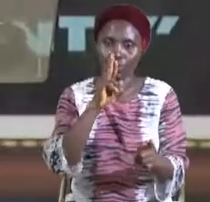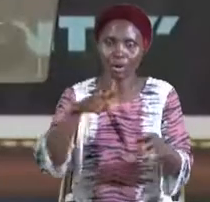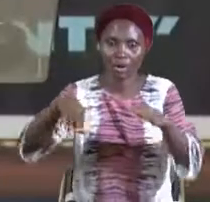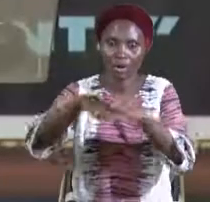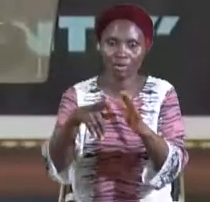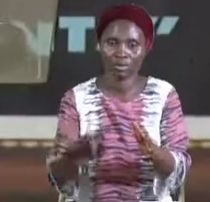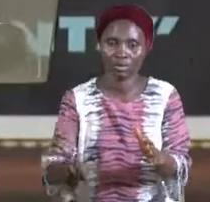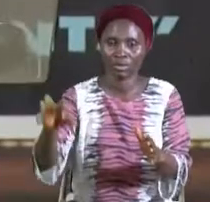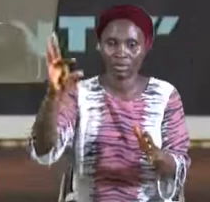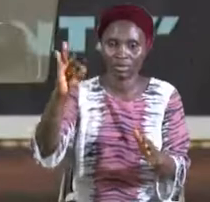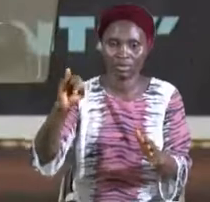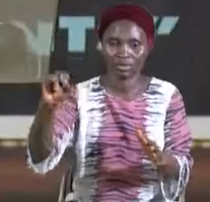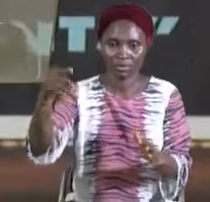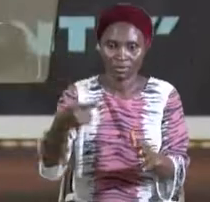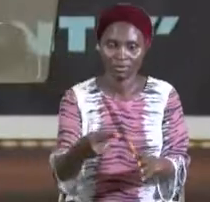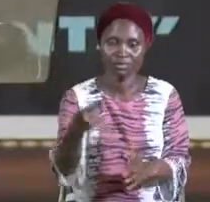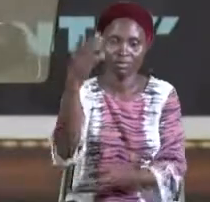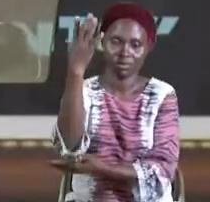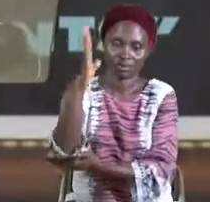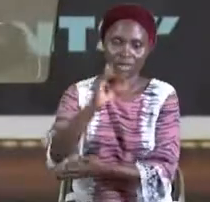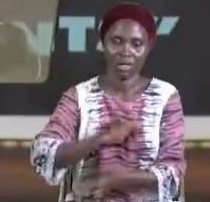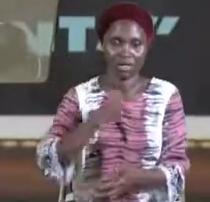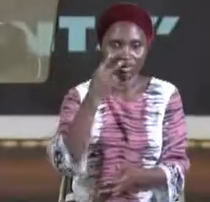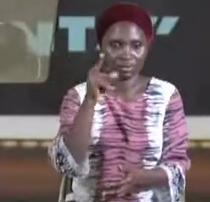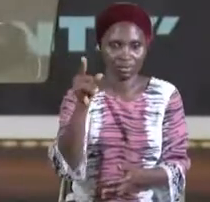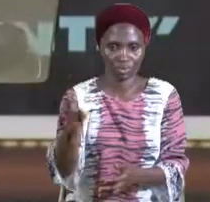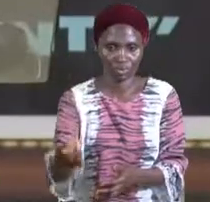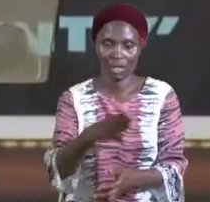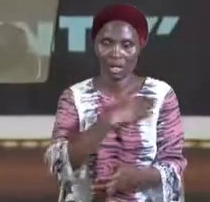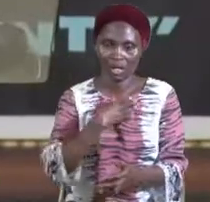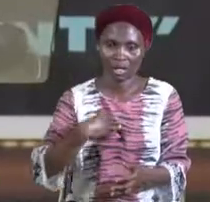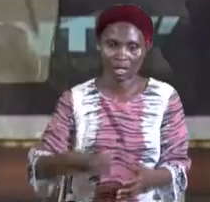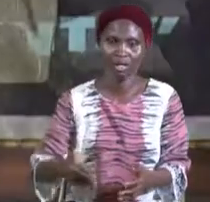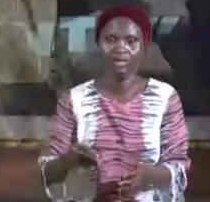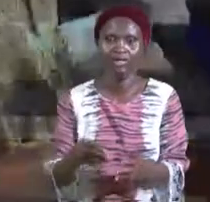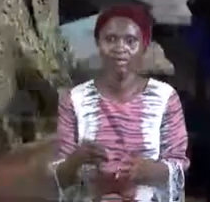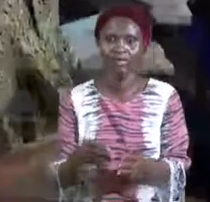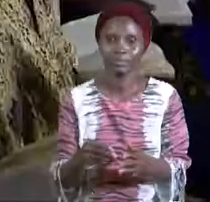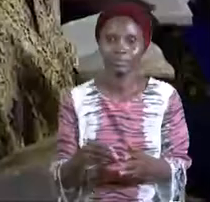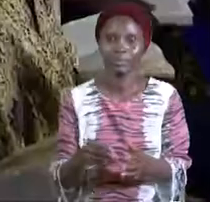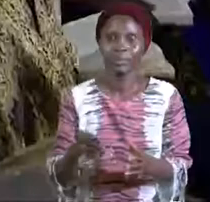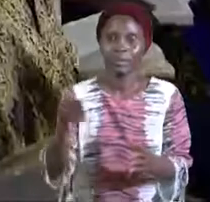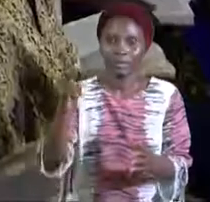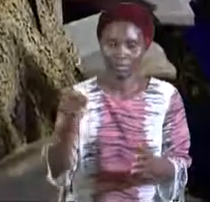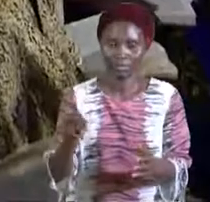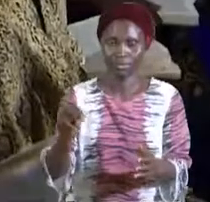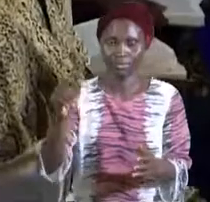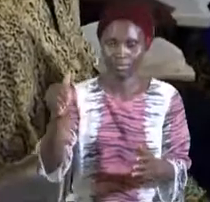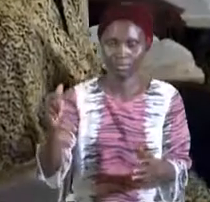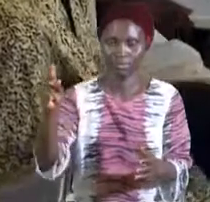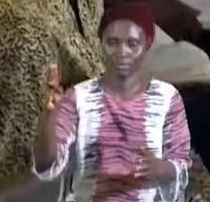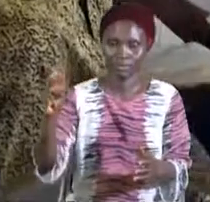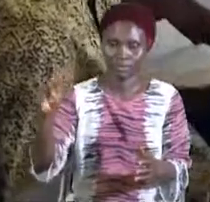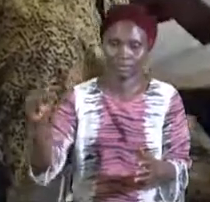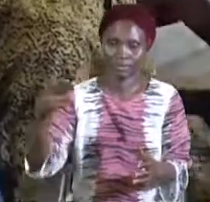Nathanaël répondit et lui dit, Rabbi. Et lui dit, qu'est-ce qu'il a dit? Rabbi,